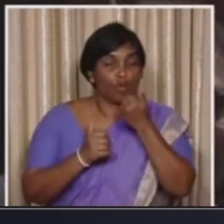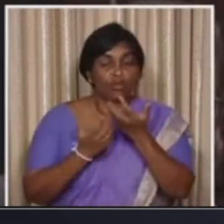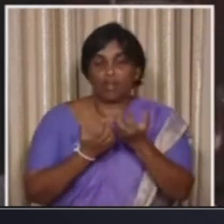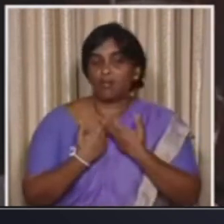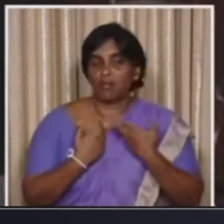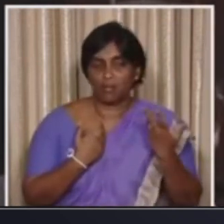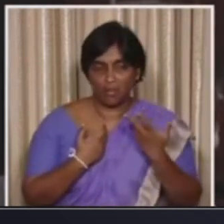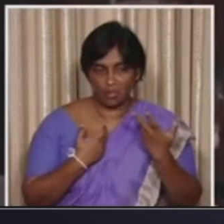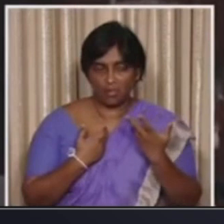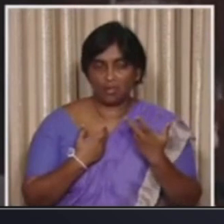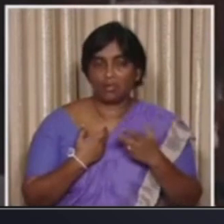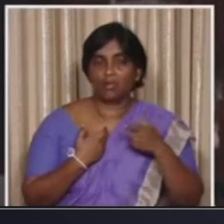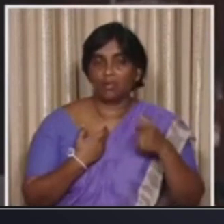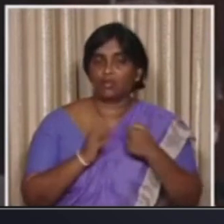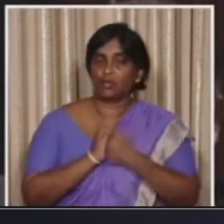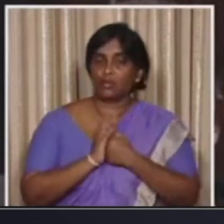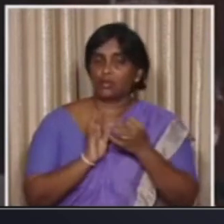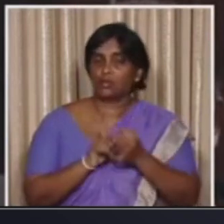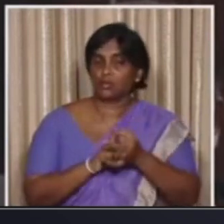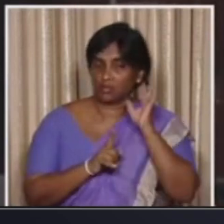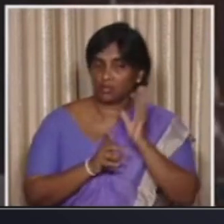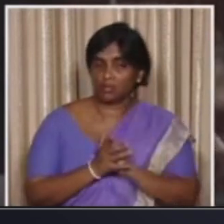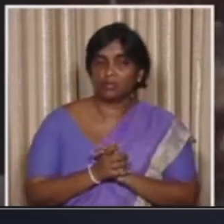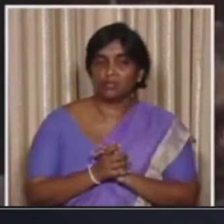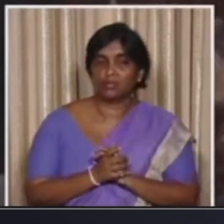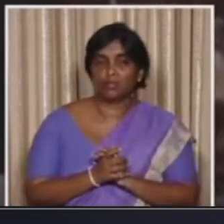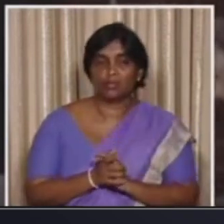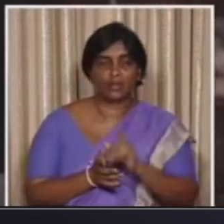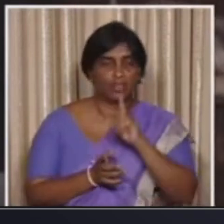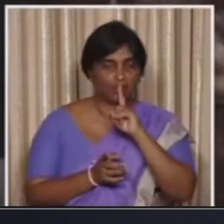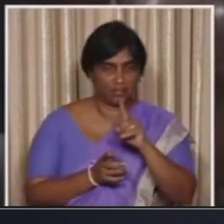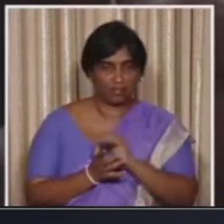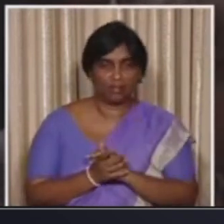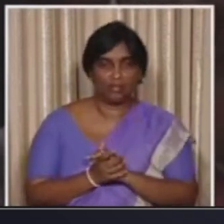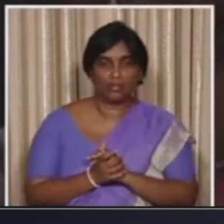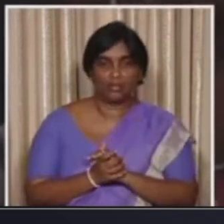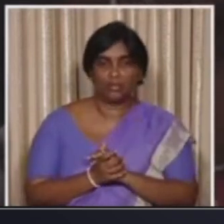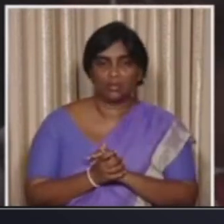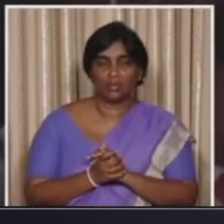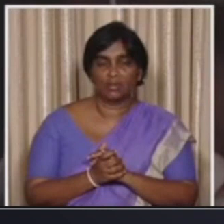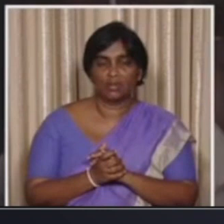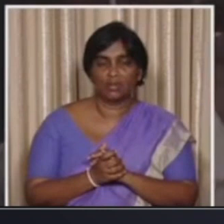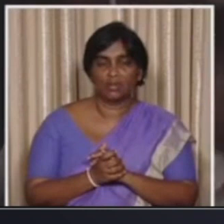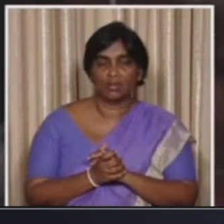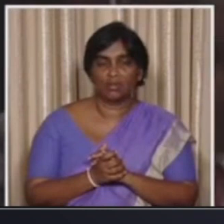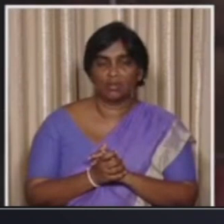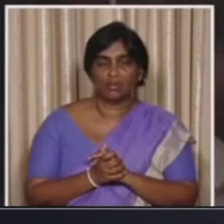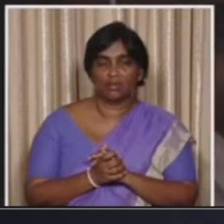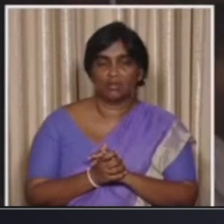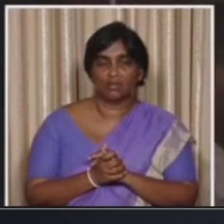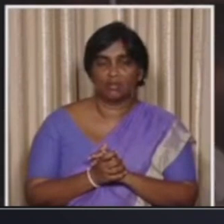බැරි තත්ත්වයට පත්වලා තියෙන්නේ ගරු සභාපතිතුමනි එකක් කියනවා මම ඔබතුමාට දැන් මේ අය කියනවා